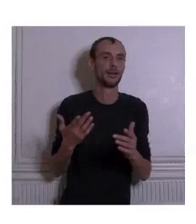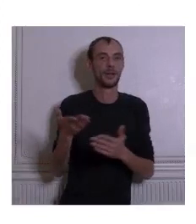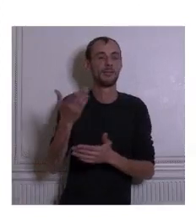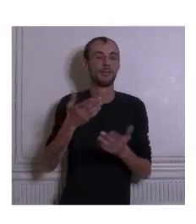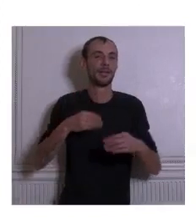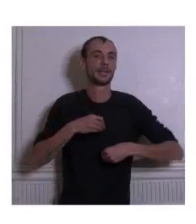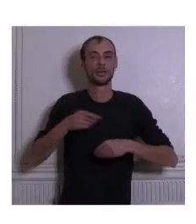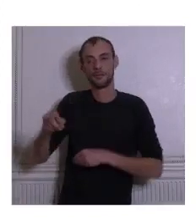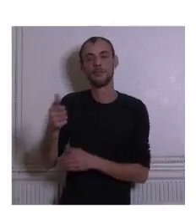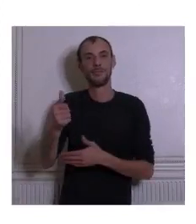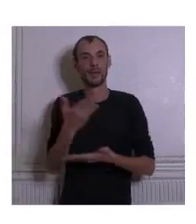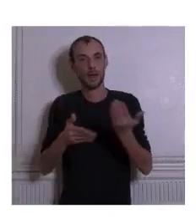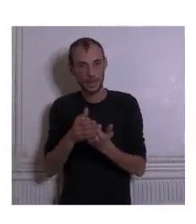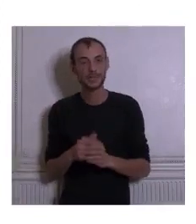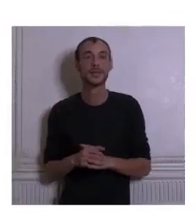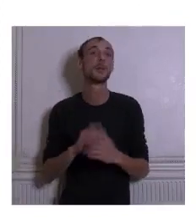monsieur le maire,